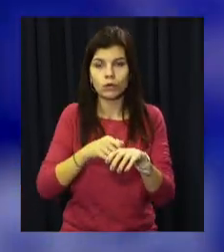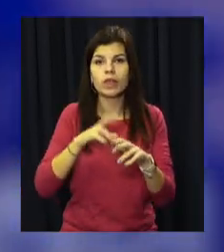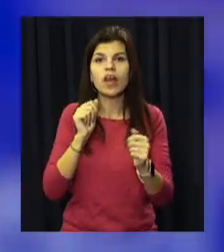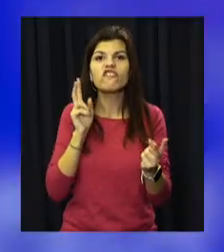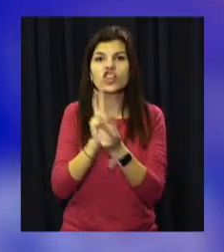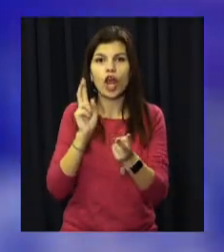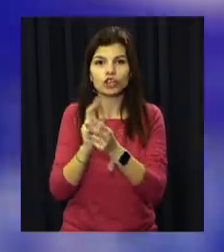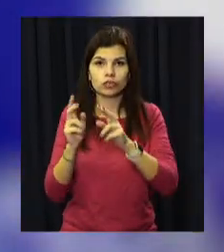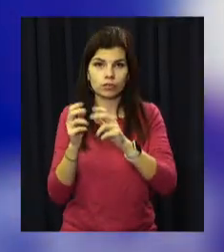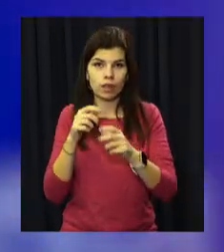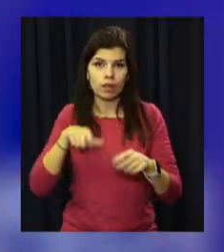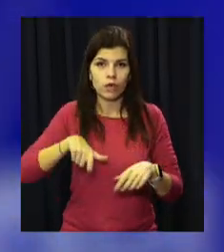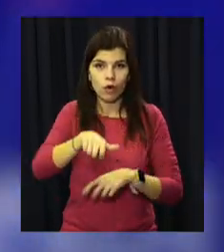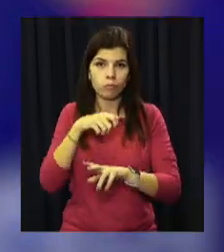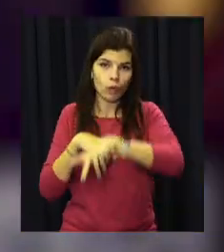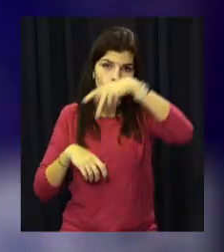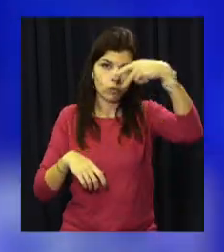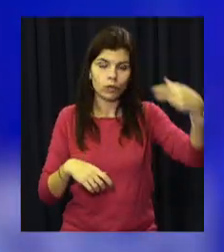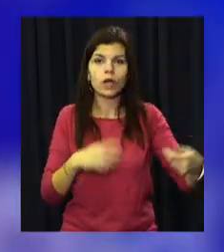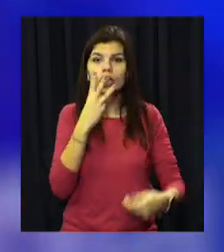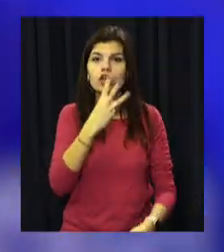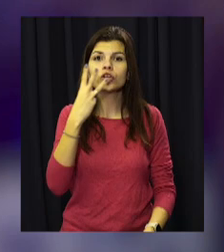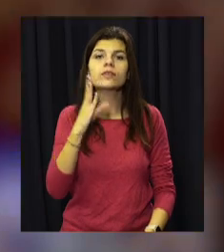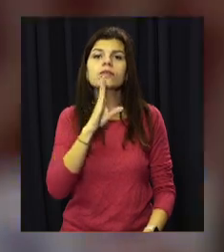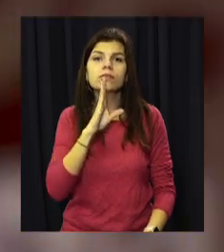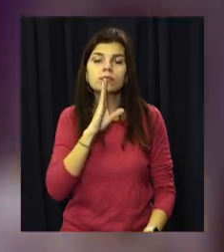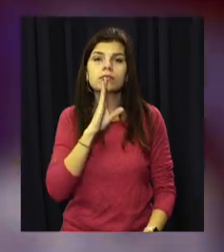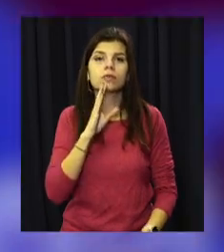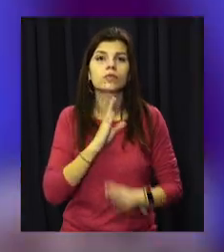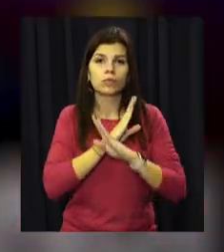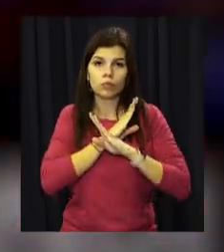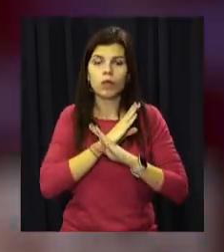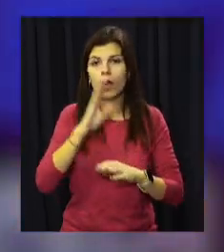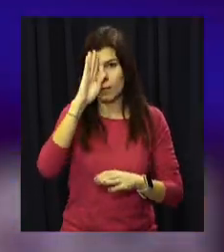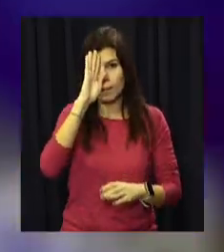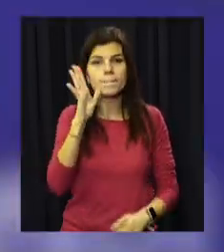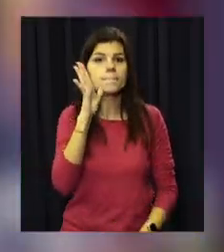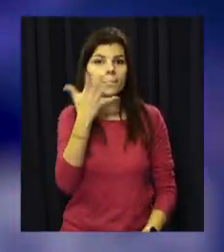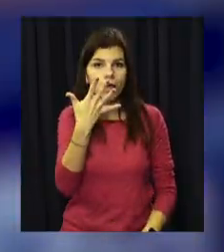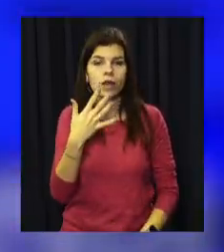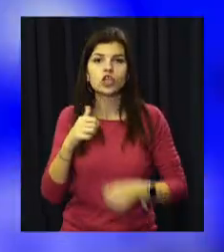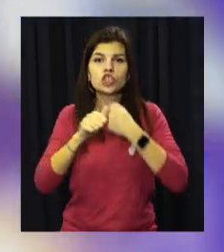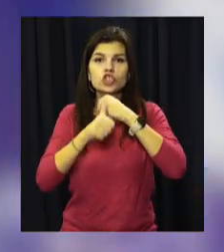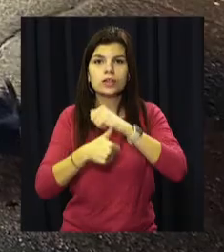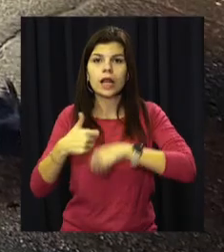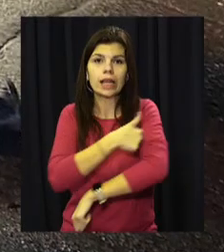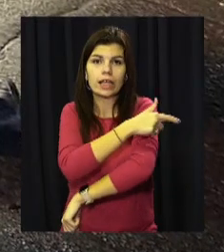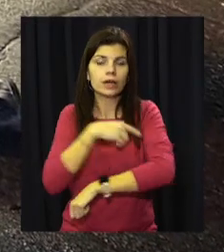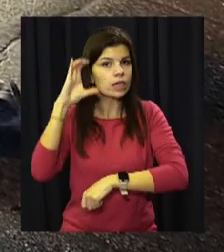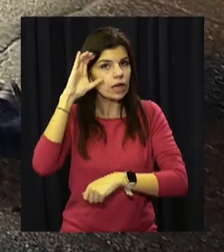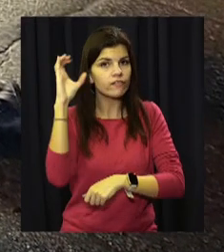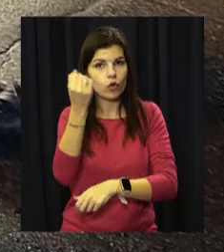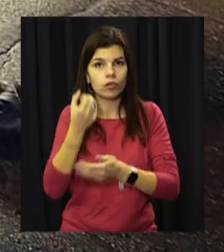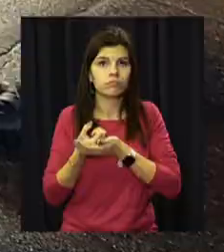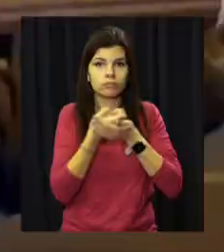зустрічну, прямо під колеса фури. 33-річна жінка загинула, 5-річного хлопчика доставили до 16-ї лікарні Кривого